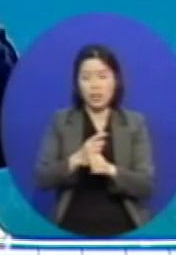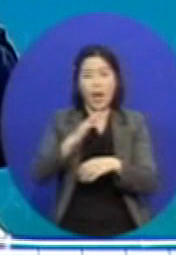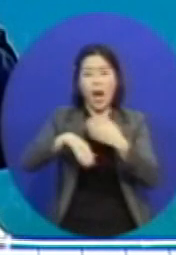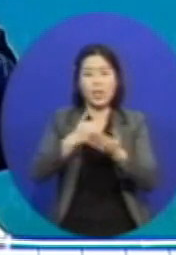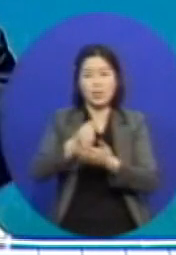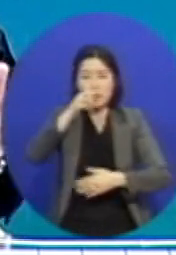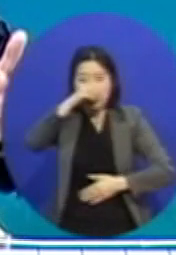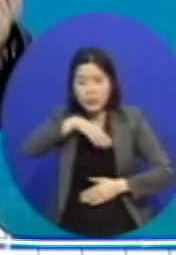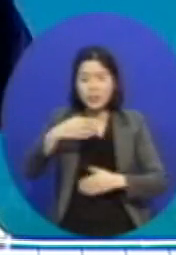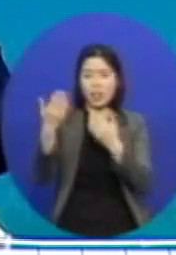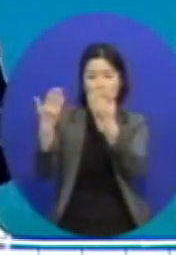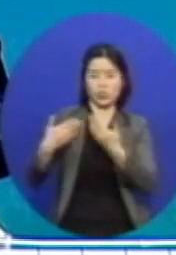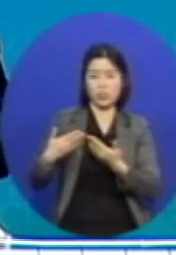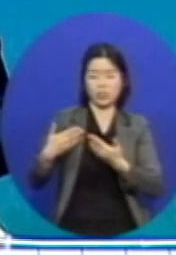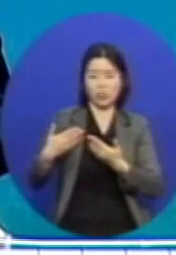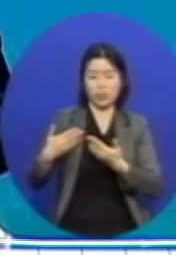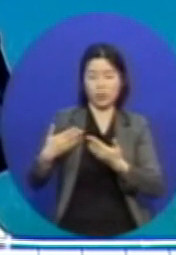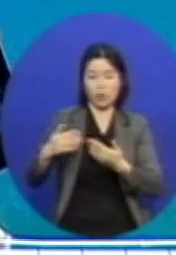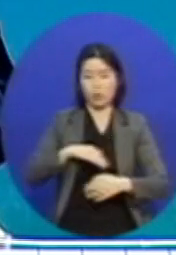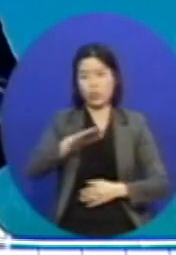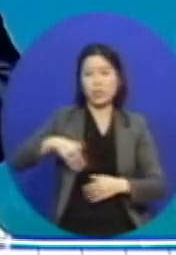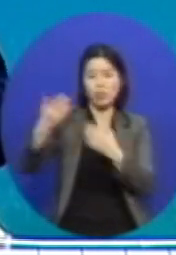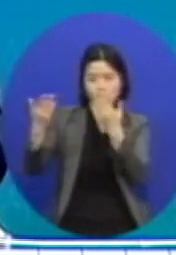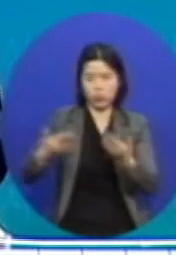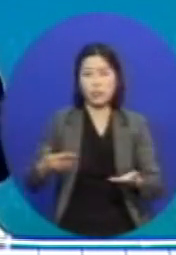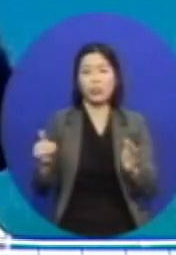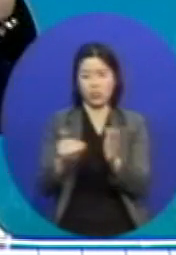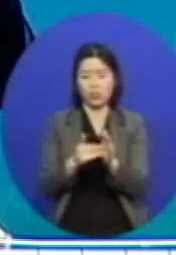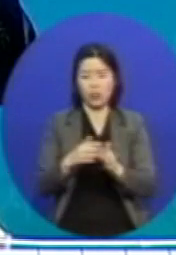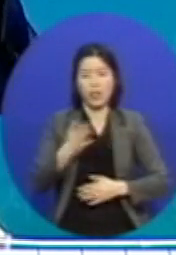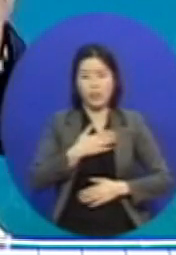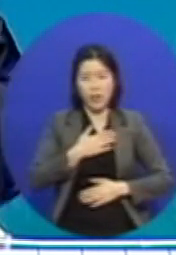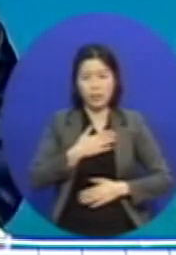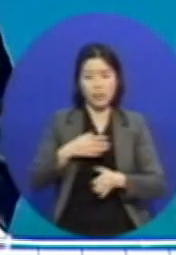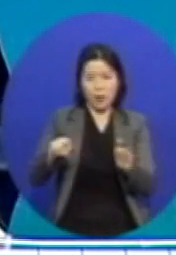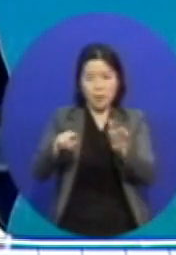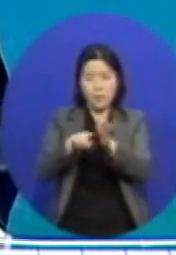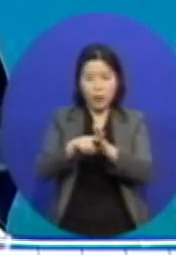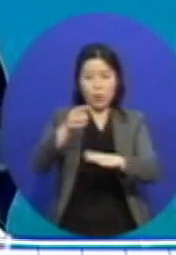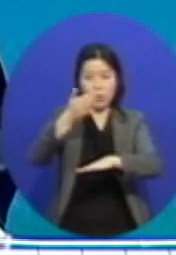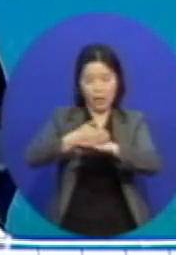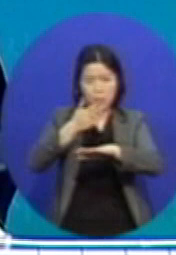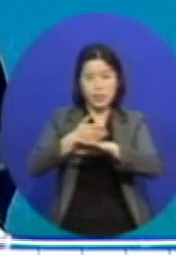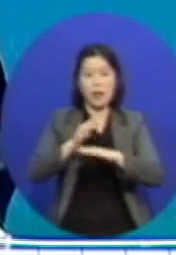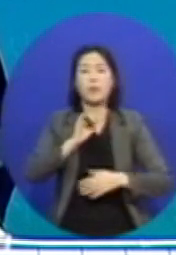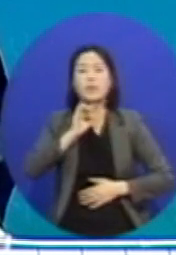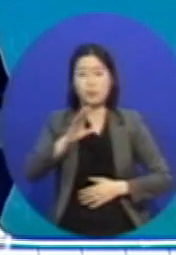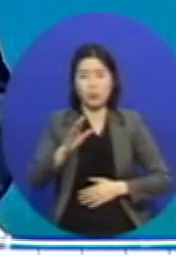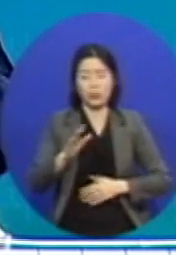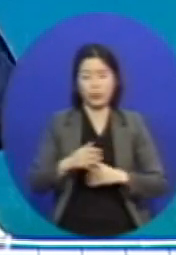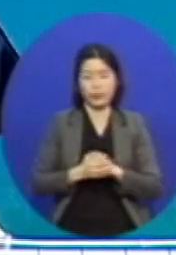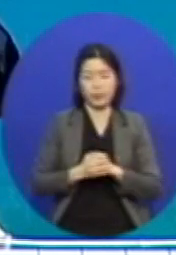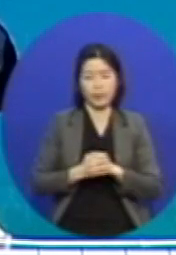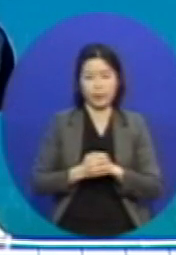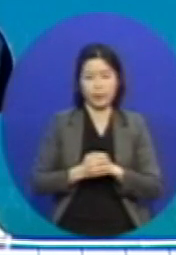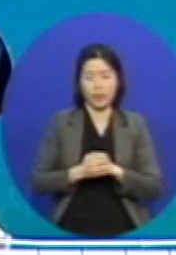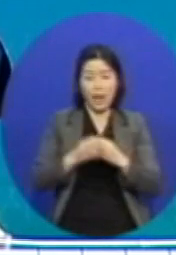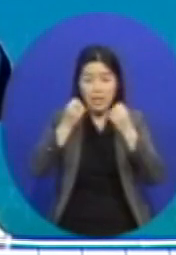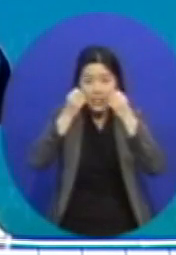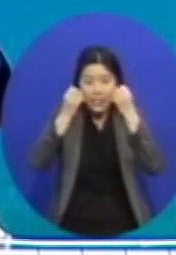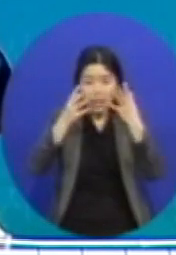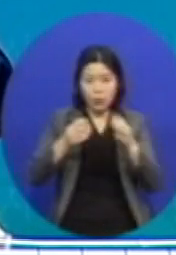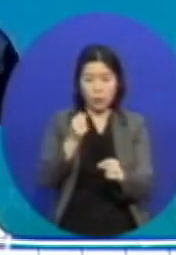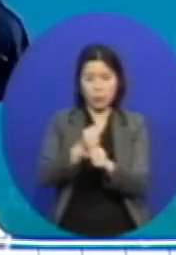은혜로 우리에게 주신 거예요 나는 믿고 감사함은 되는 것 뿐이에요 여러분 새로운 피조물이